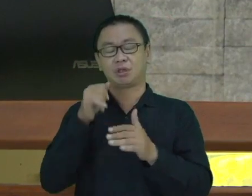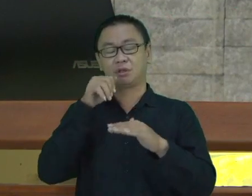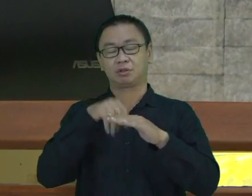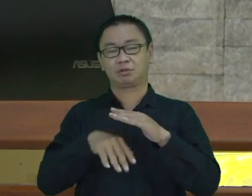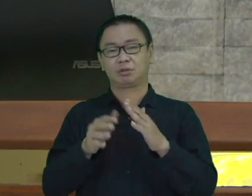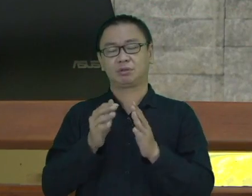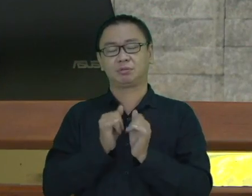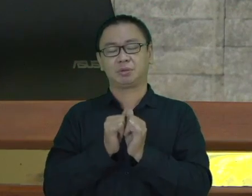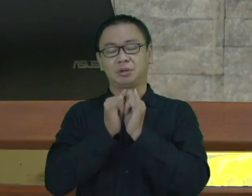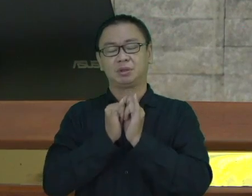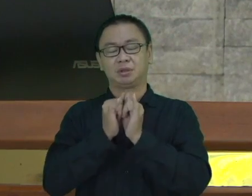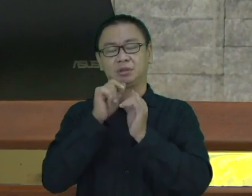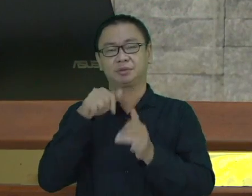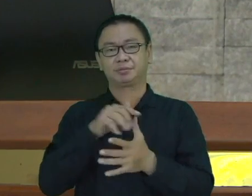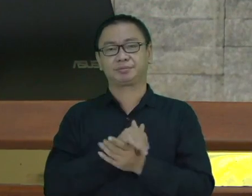berdoa.